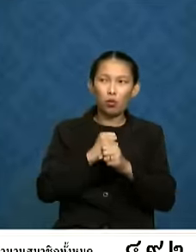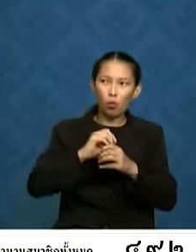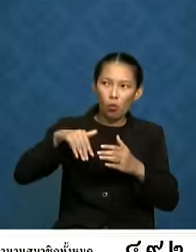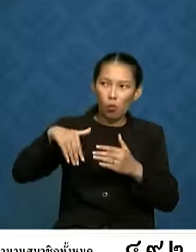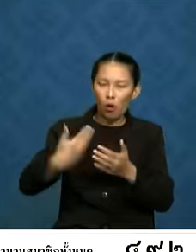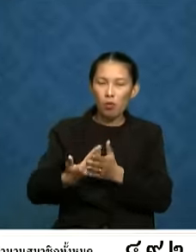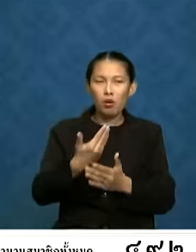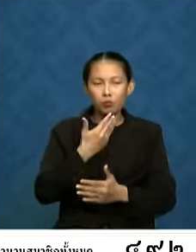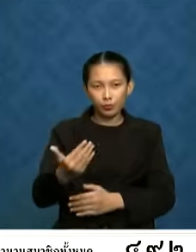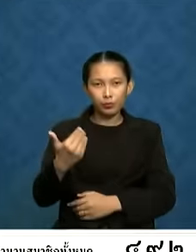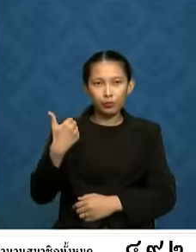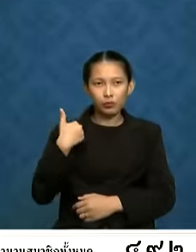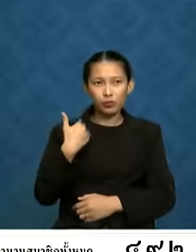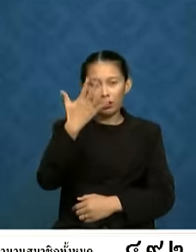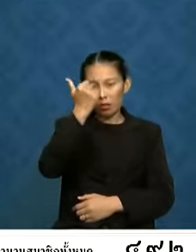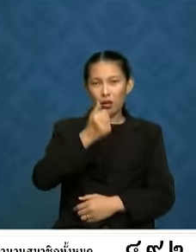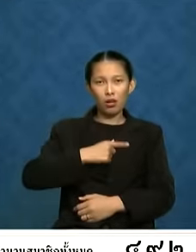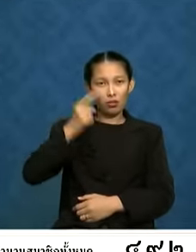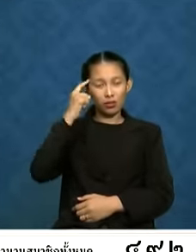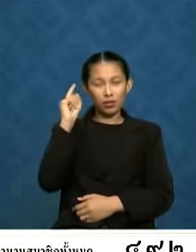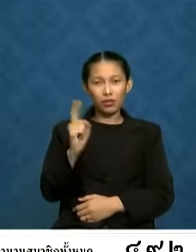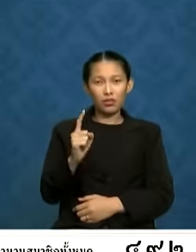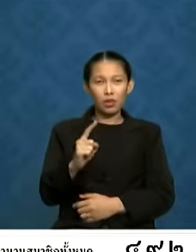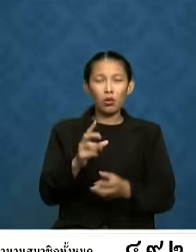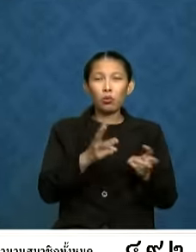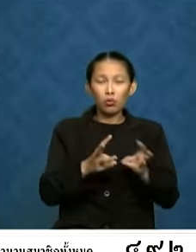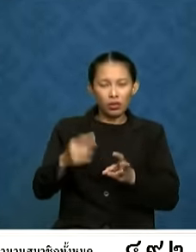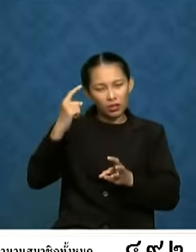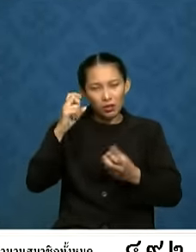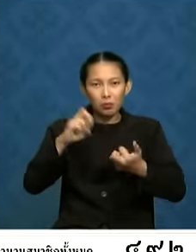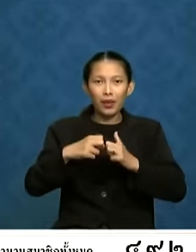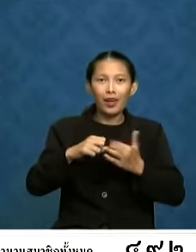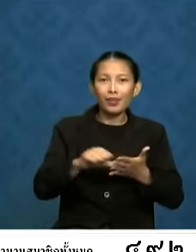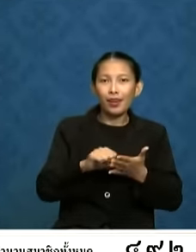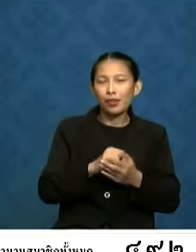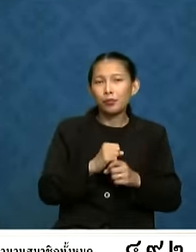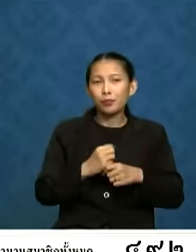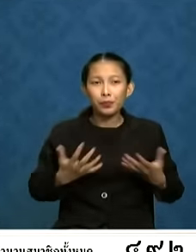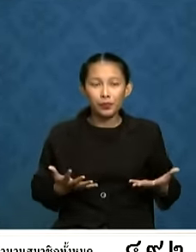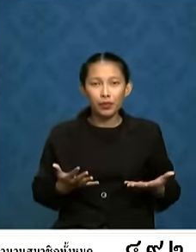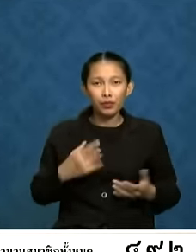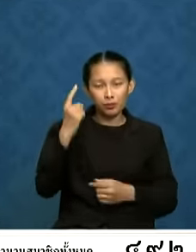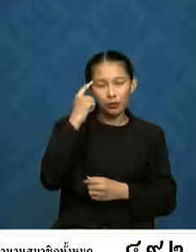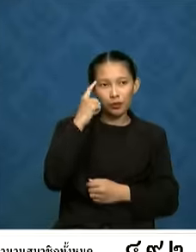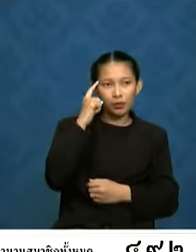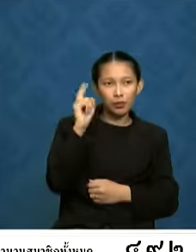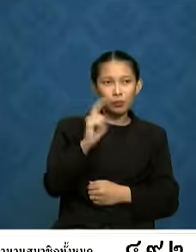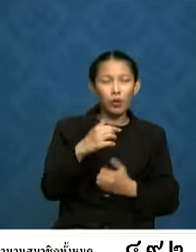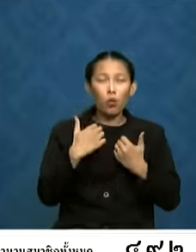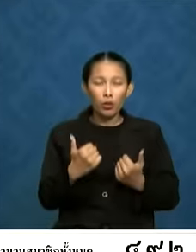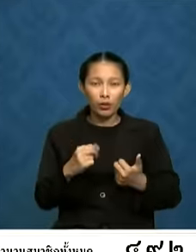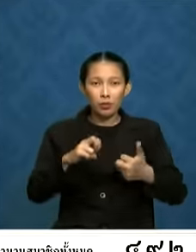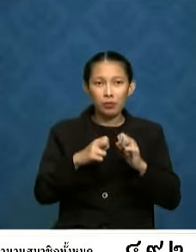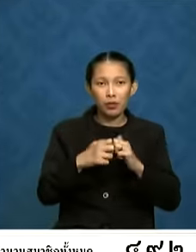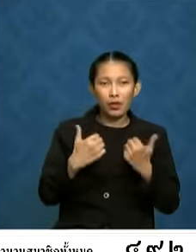เรื่อยๆทำไมเราไม่คิดว่าเราจะใช้กลไกนี้ในการทหาทางออกฮะทำไมเราไม่คิดว่าวันนี้ปัญหา